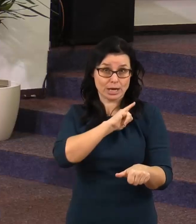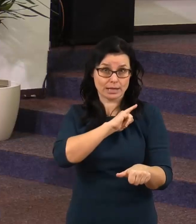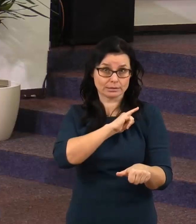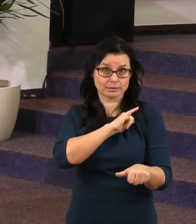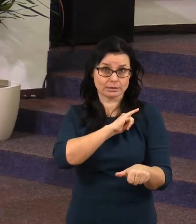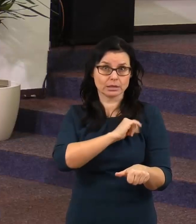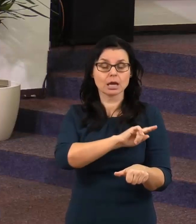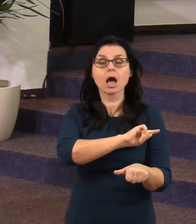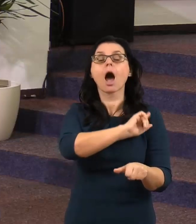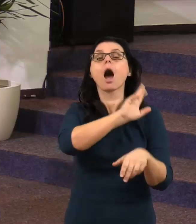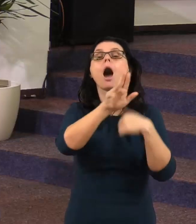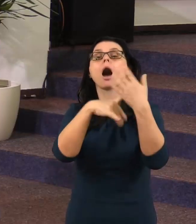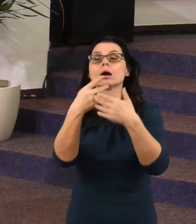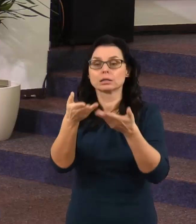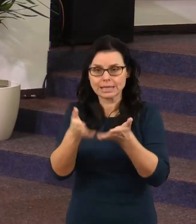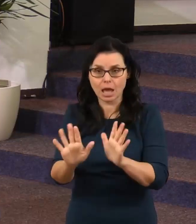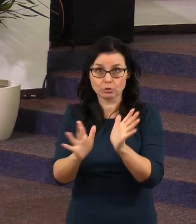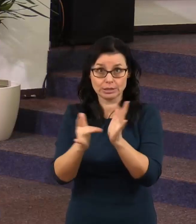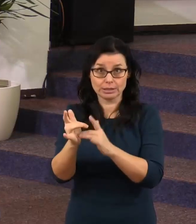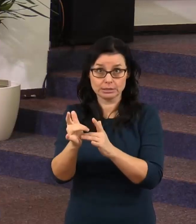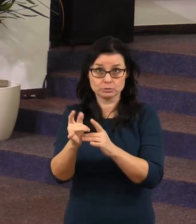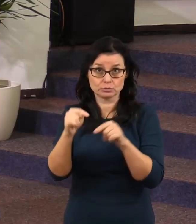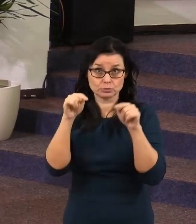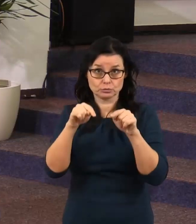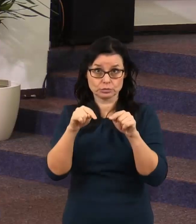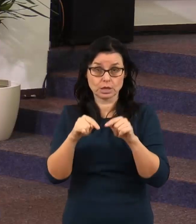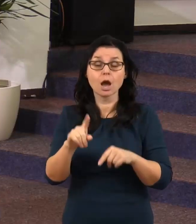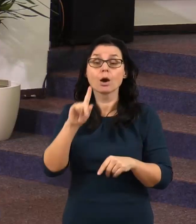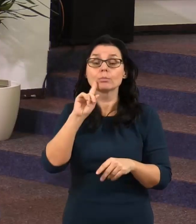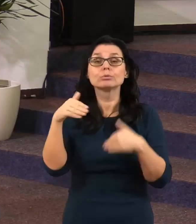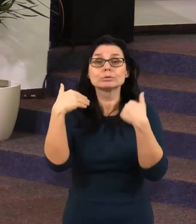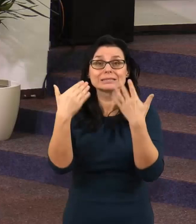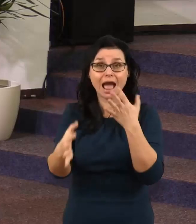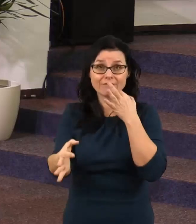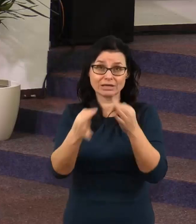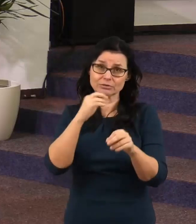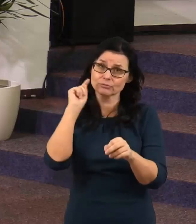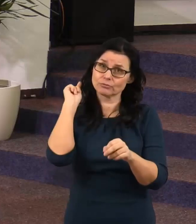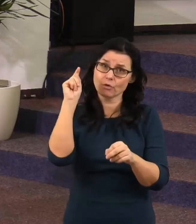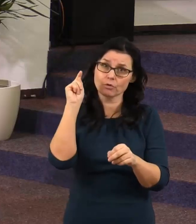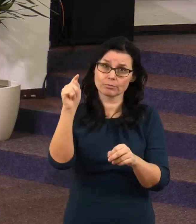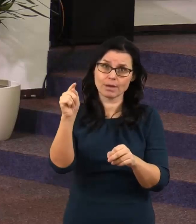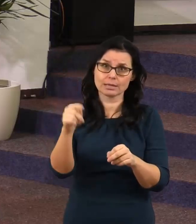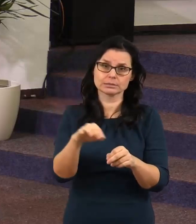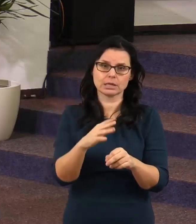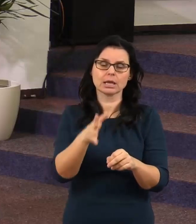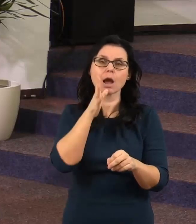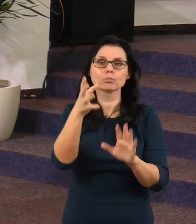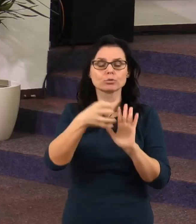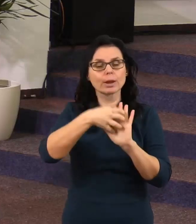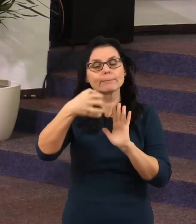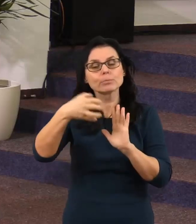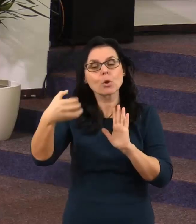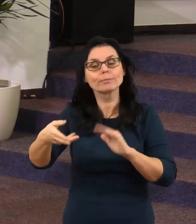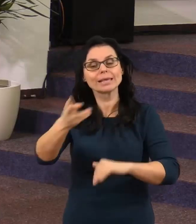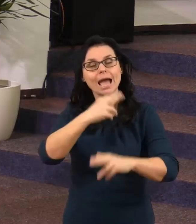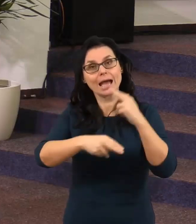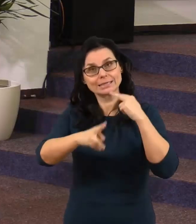Kristus narodil. Pán Bůh dal informace nejenom, jak budou probíhat dějiny,